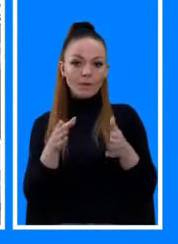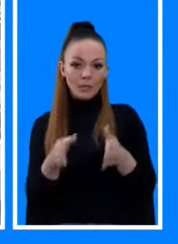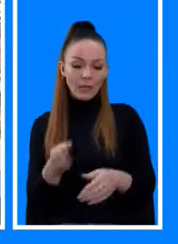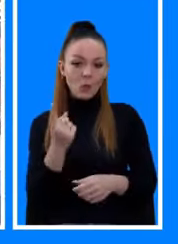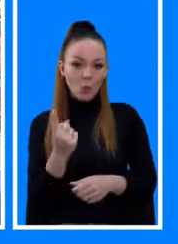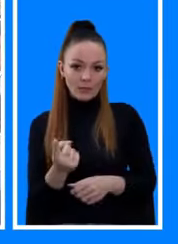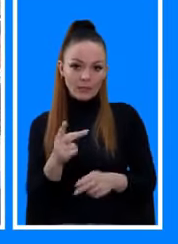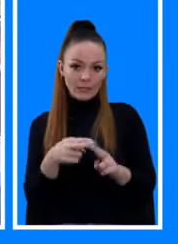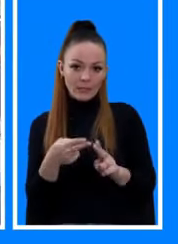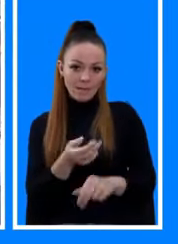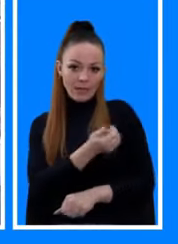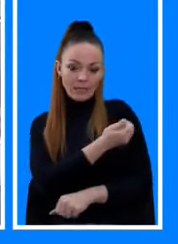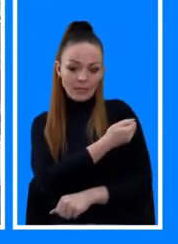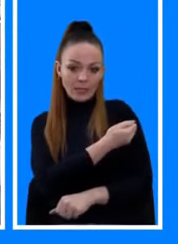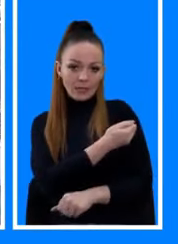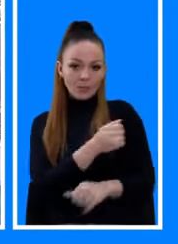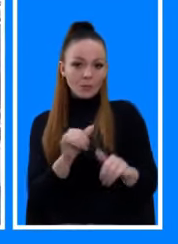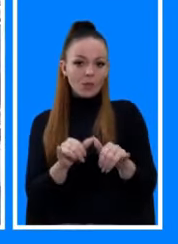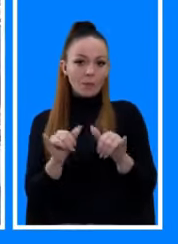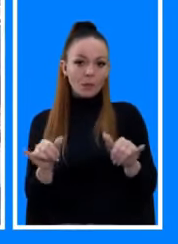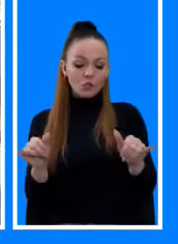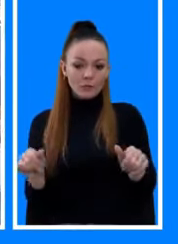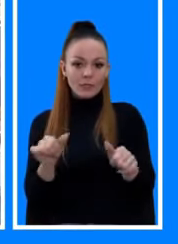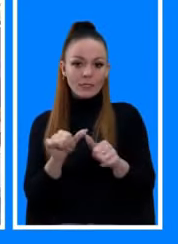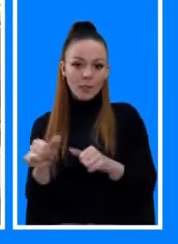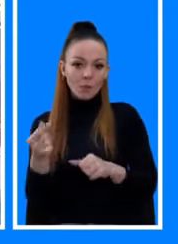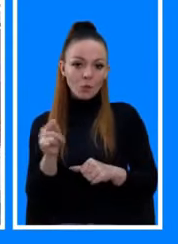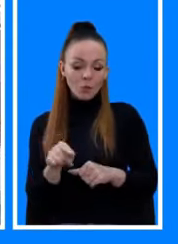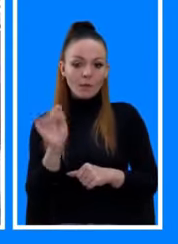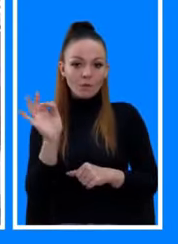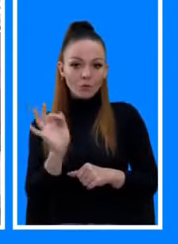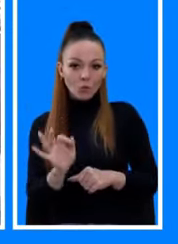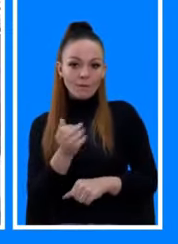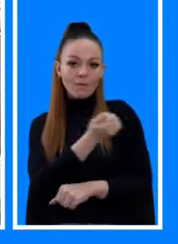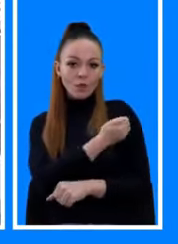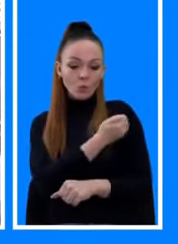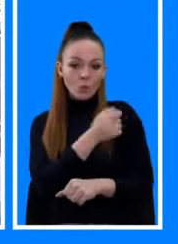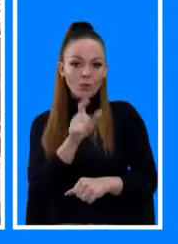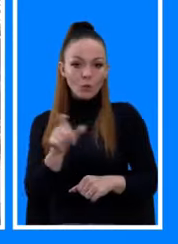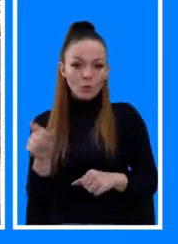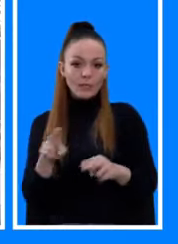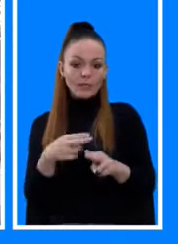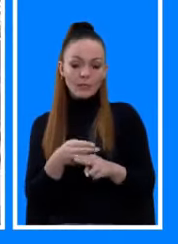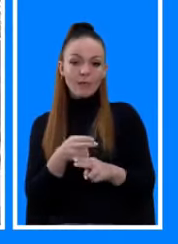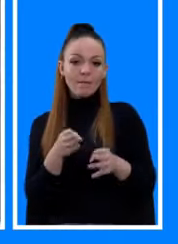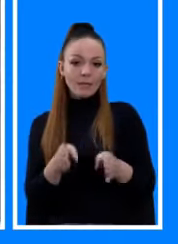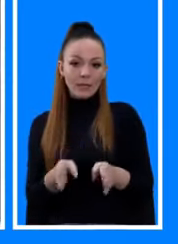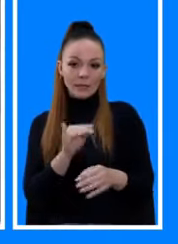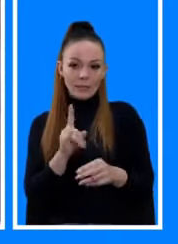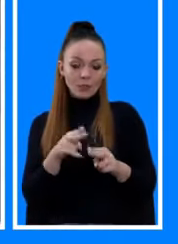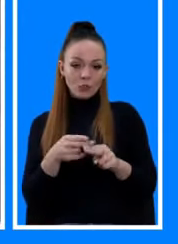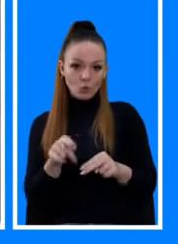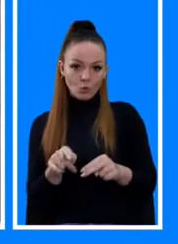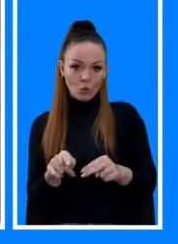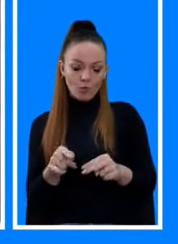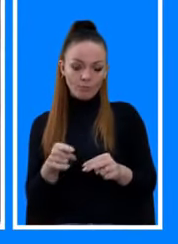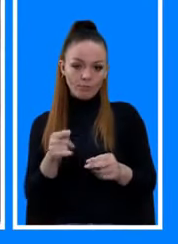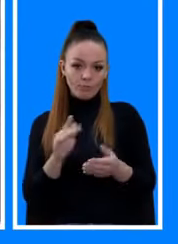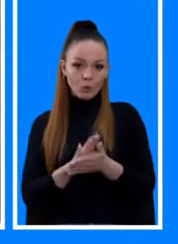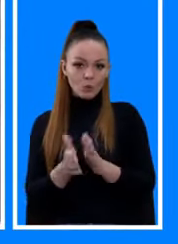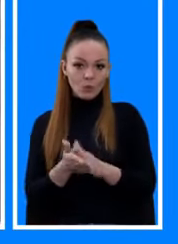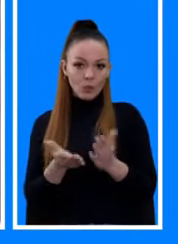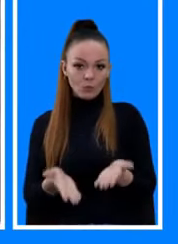вакцинація. Збільшувати саме той відсоток вакцинованих людей – це вихід з цього колапсу.